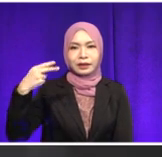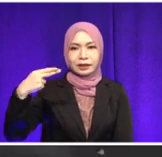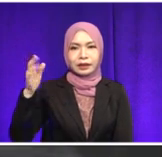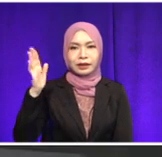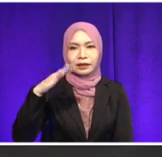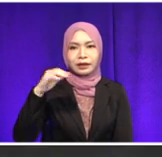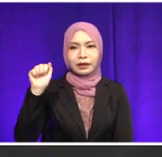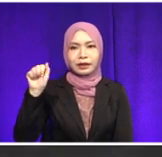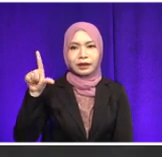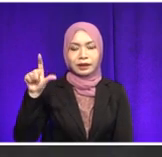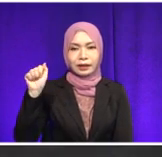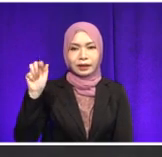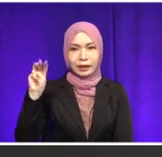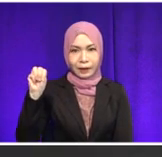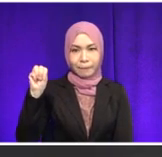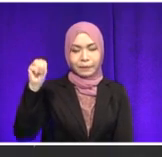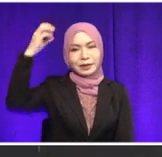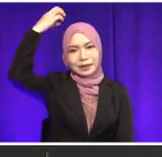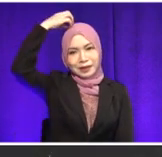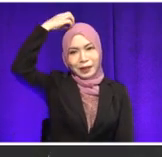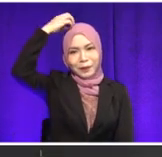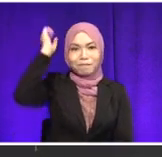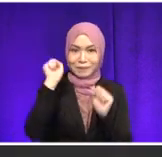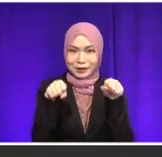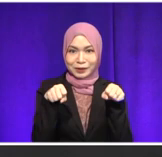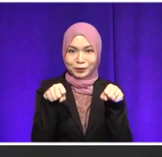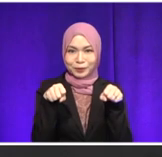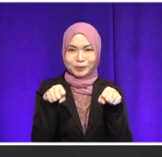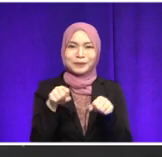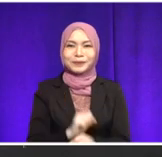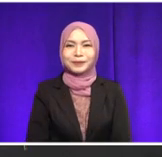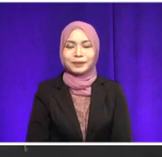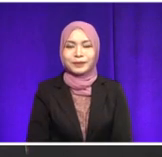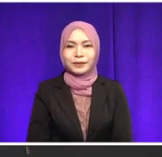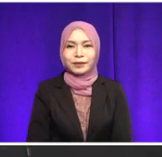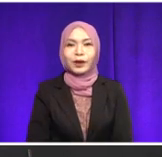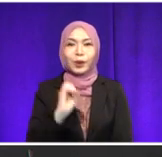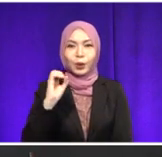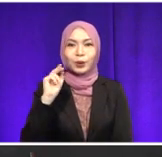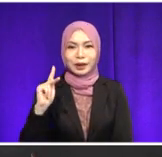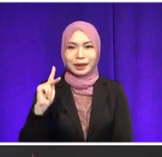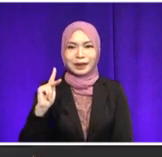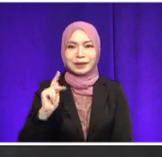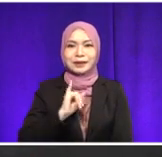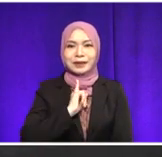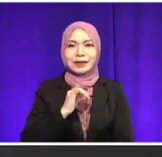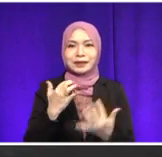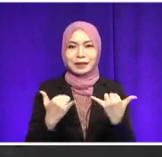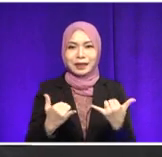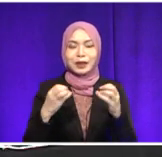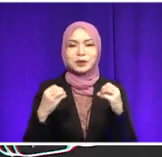untuk perbincangan awal nih kita udah ada boleh gunakan untuk kita